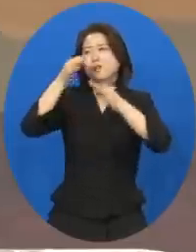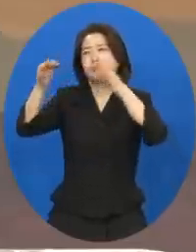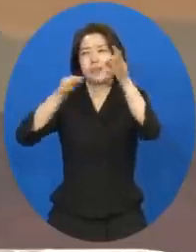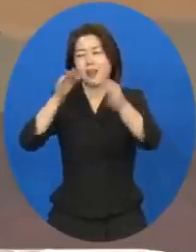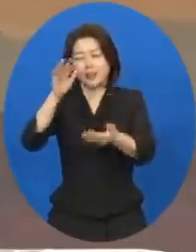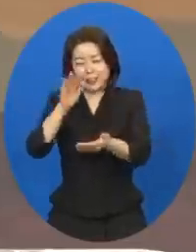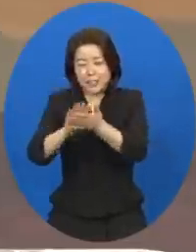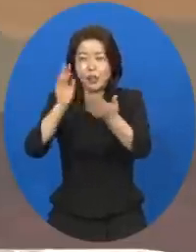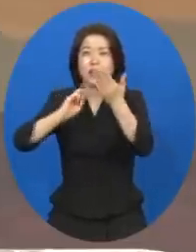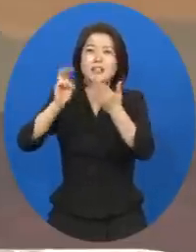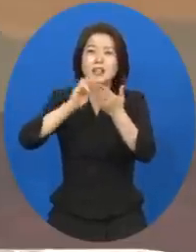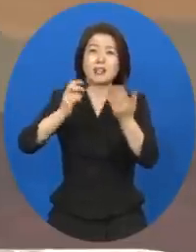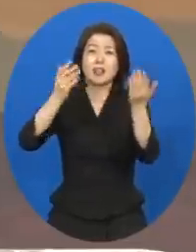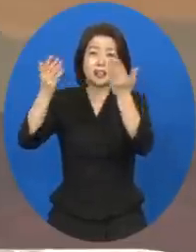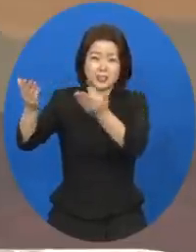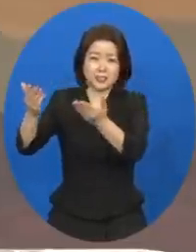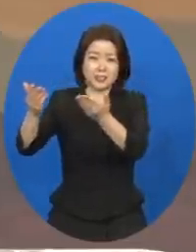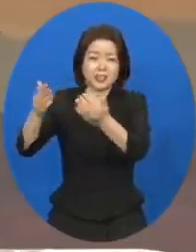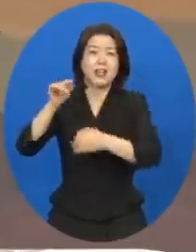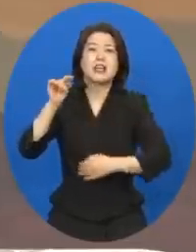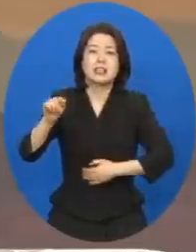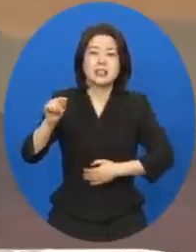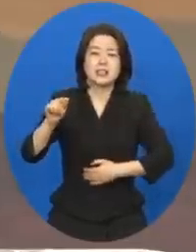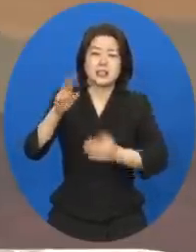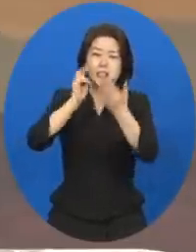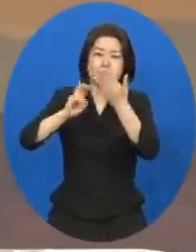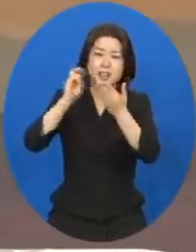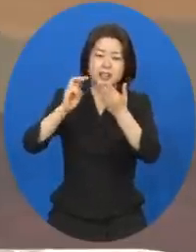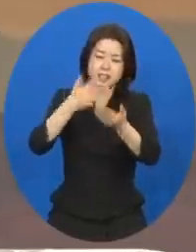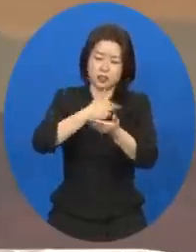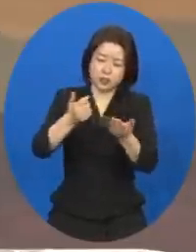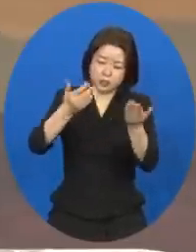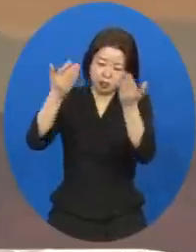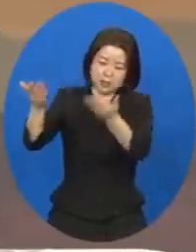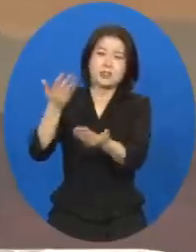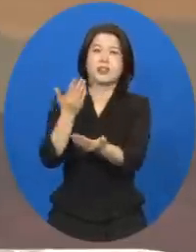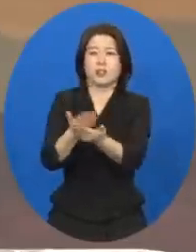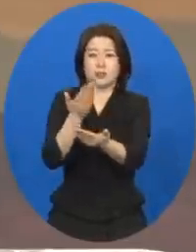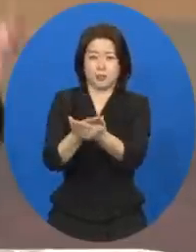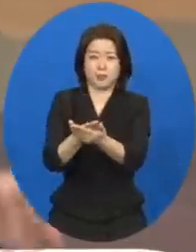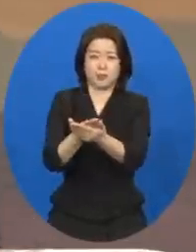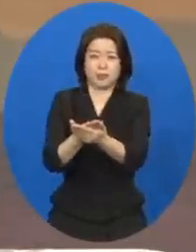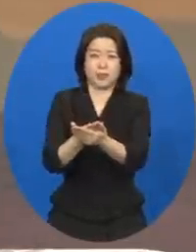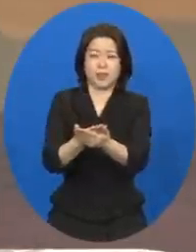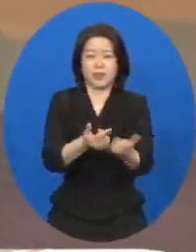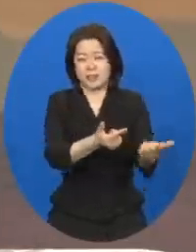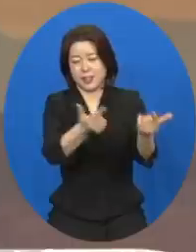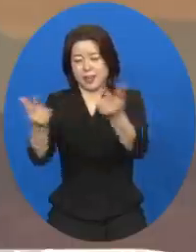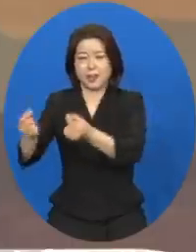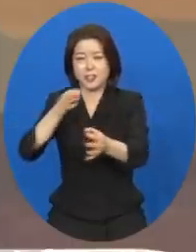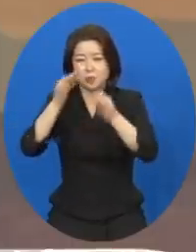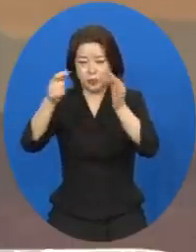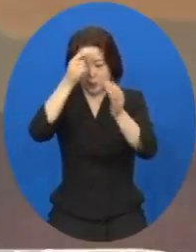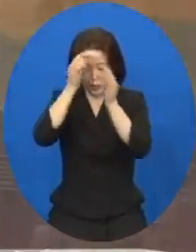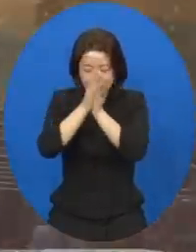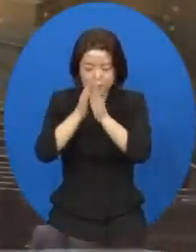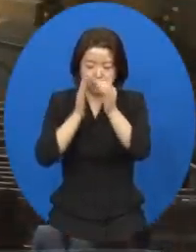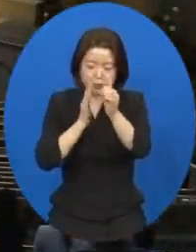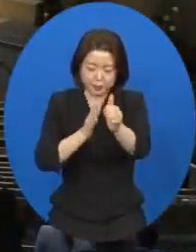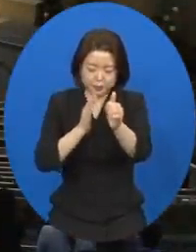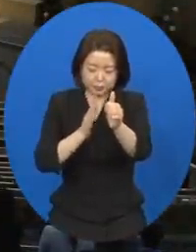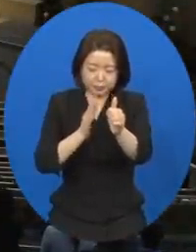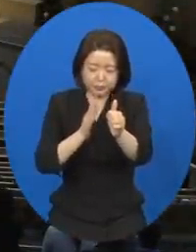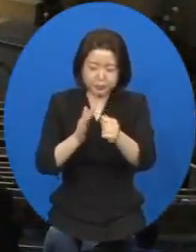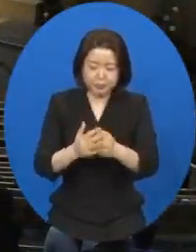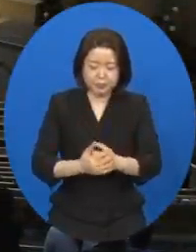뜨겁게 찬양하는 그 찬양을 주님께 드리게 해 주옵소서. 다 같이 통성으로 기도하겠습니다. 은혜와